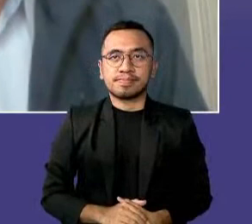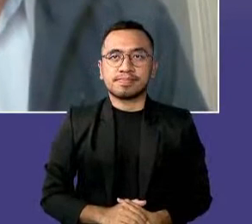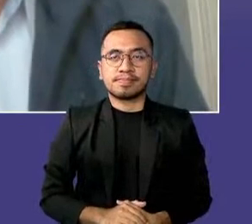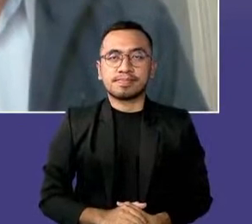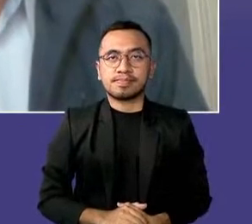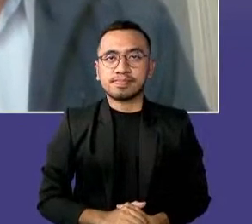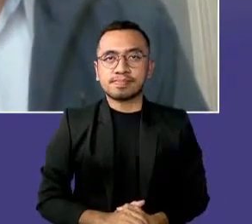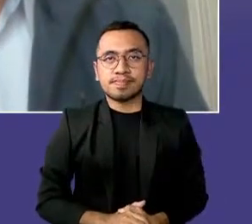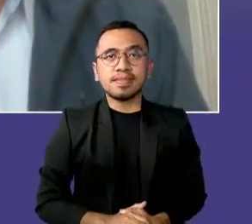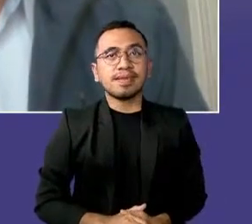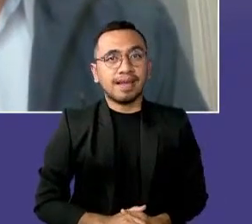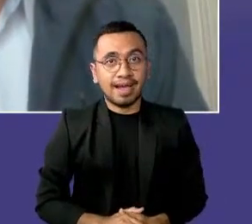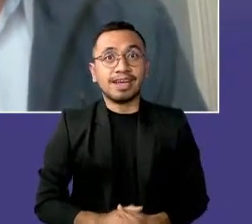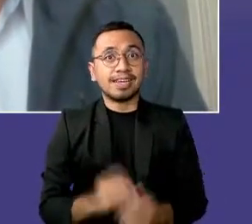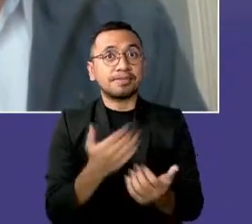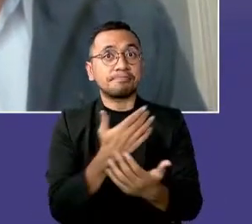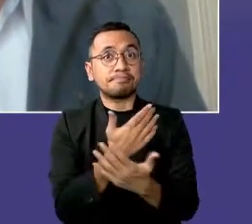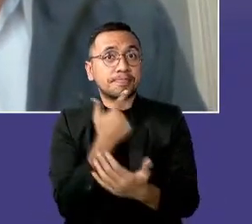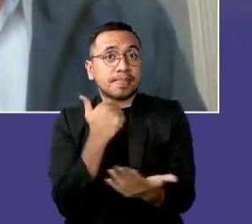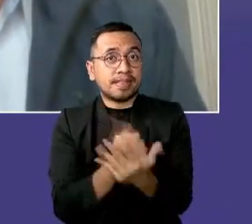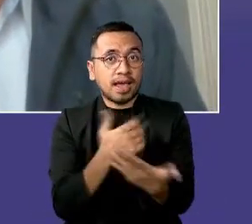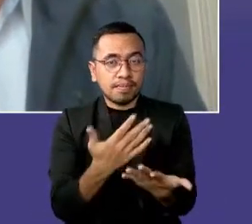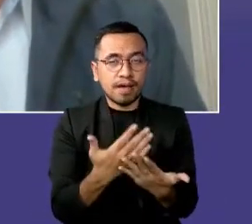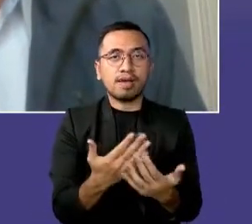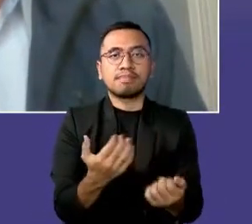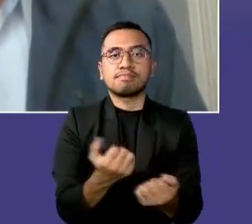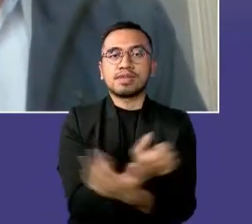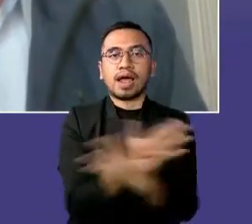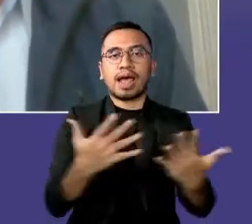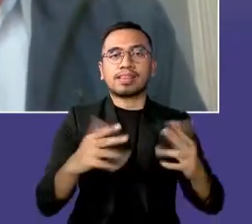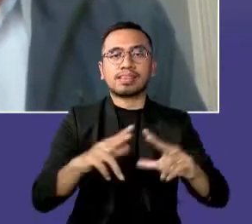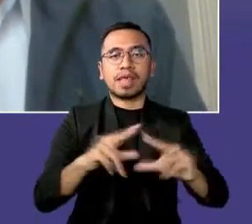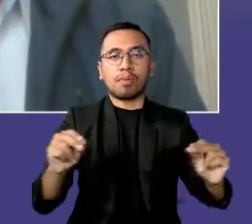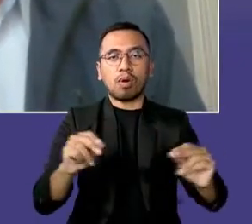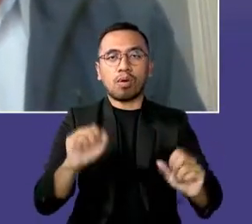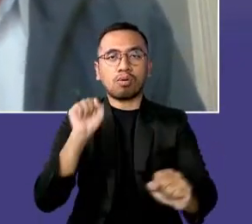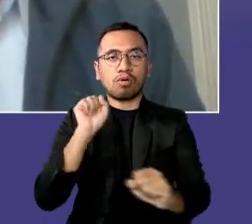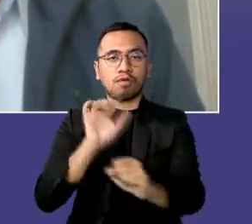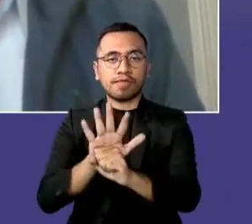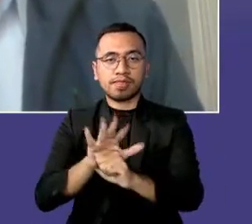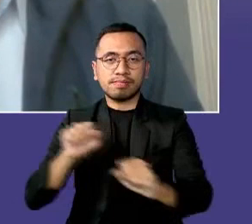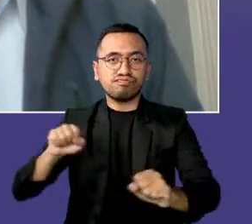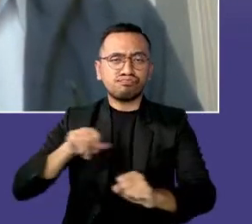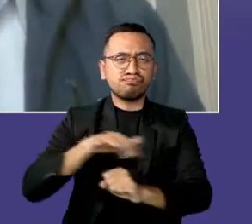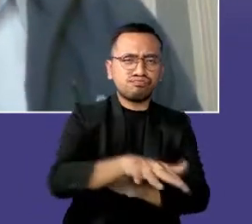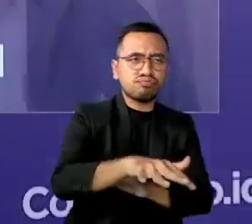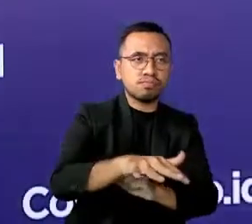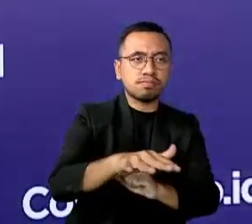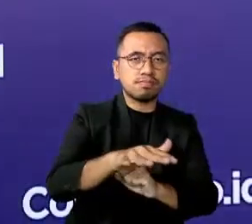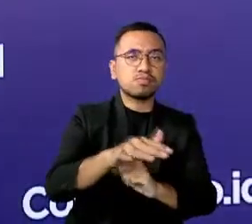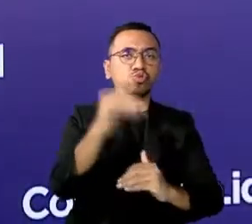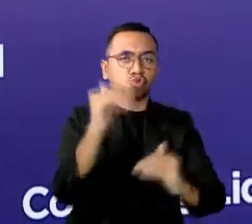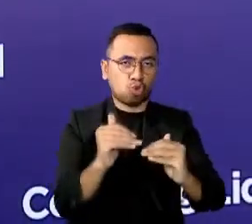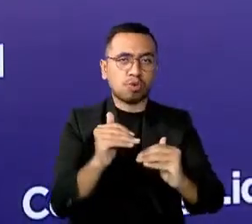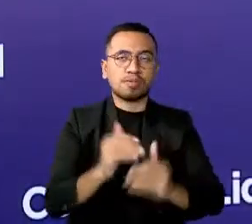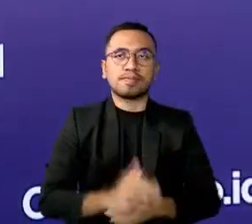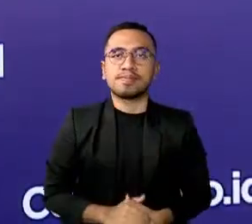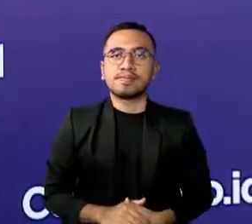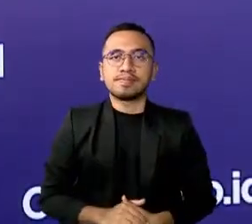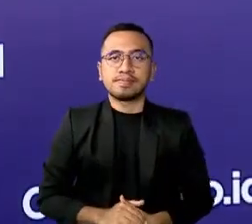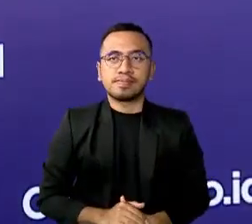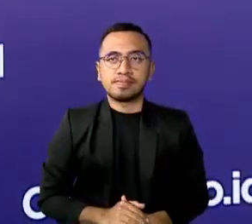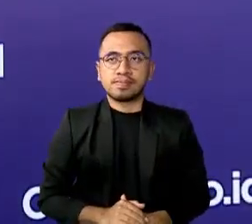ini mungkin bisa menikmati diminimalisir evostv ternyata baik Kalau di Temanggung saya kembali lagi ke Polsek Gimana Pak apa